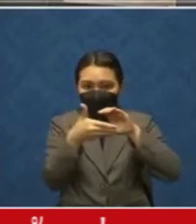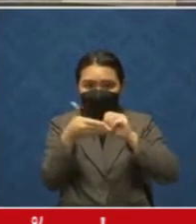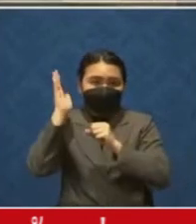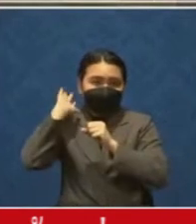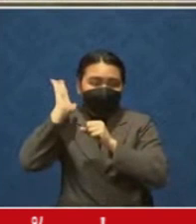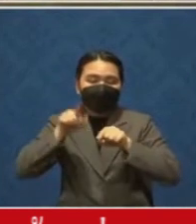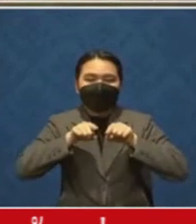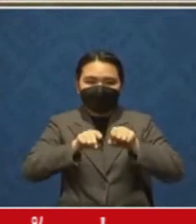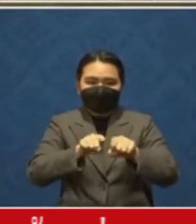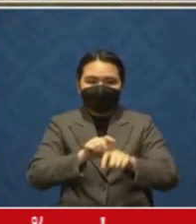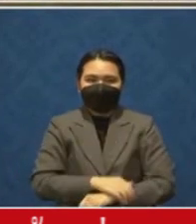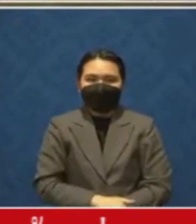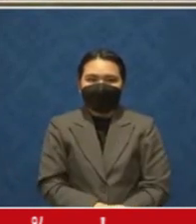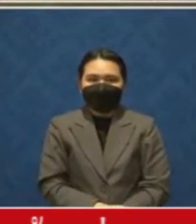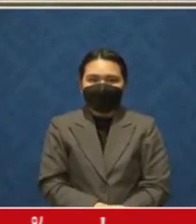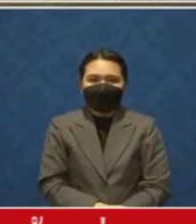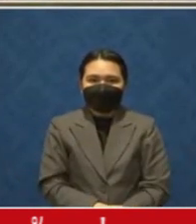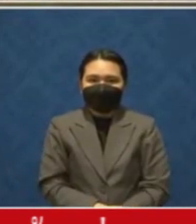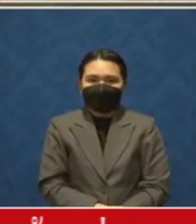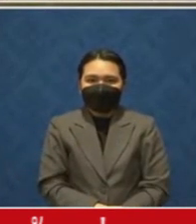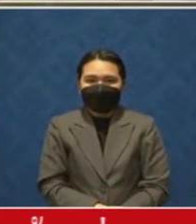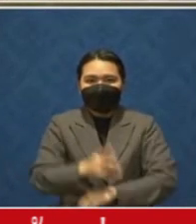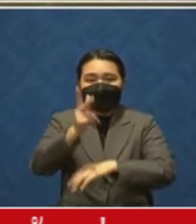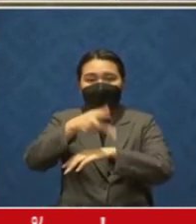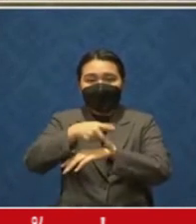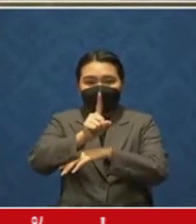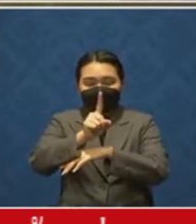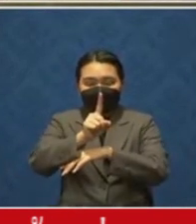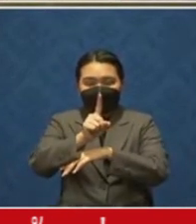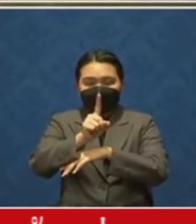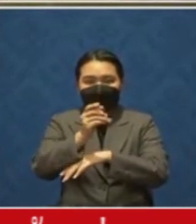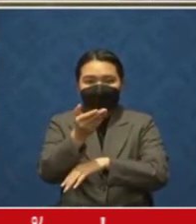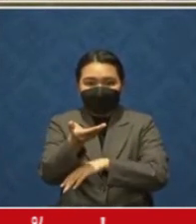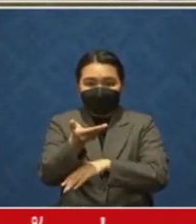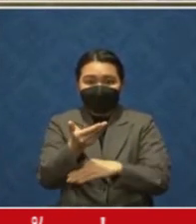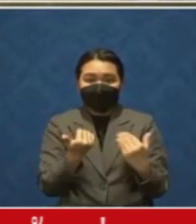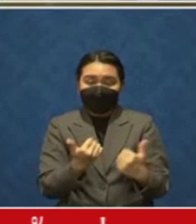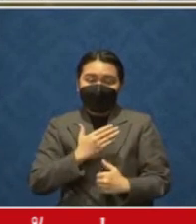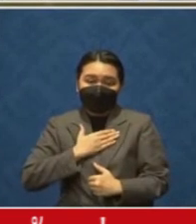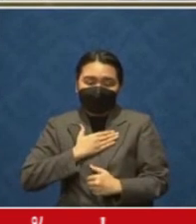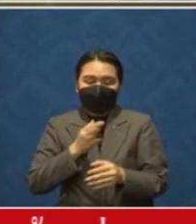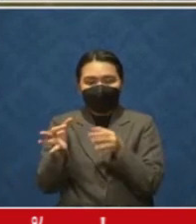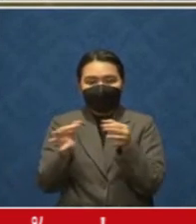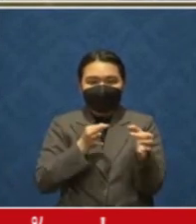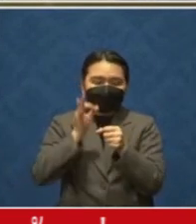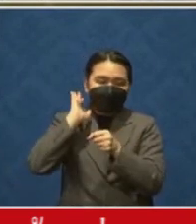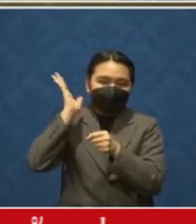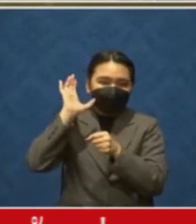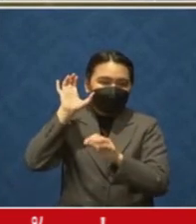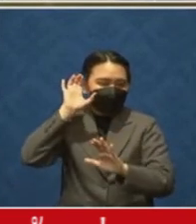ครับท่านประธานครับวันนี้ผมอภิปรายไม่ไว้วางใจท่านพลเอกประยุทธ์